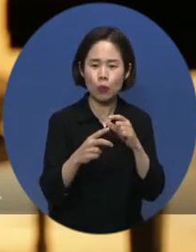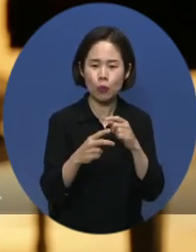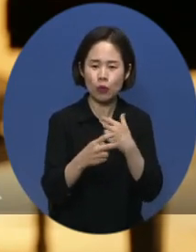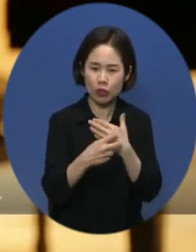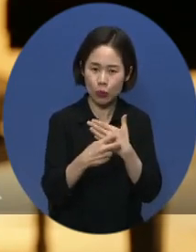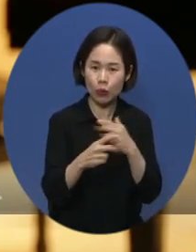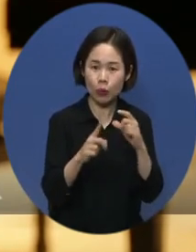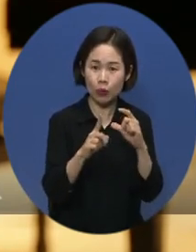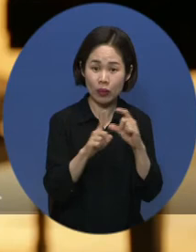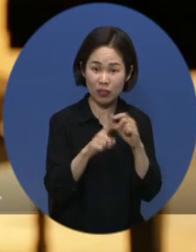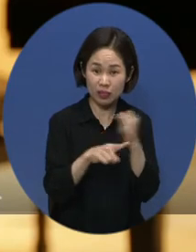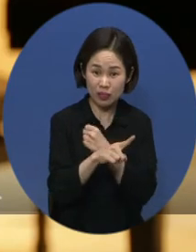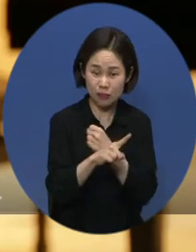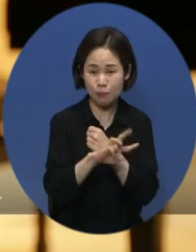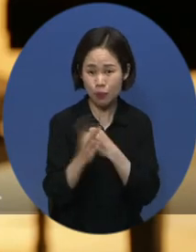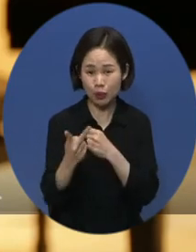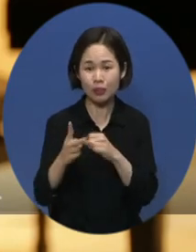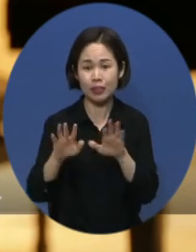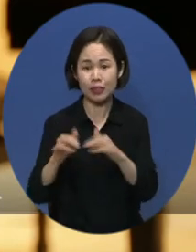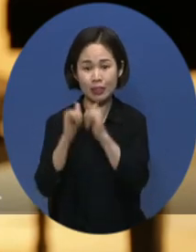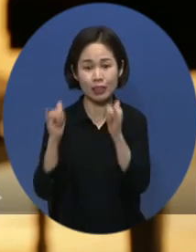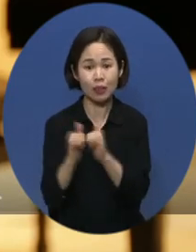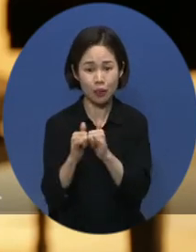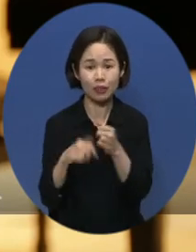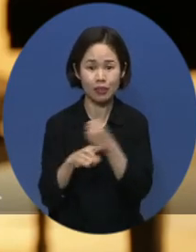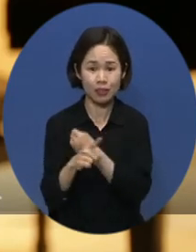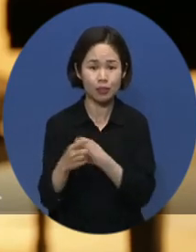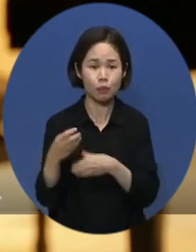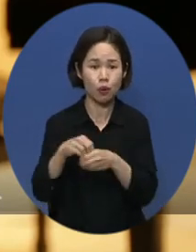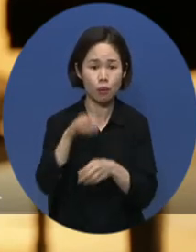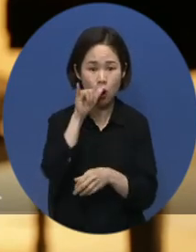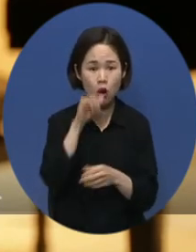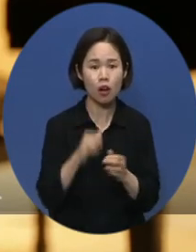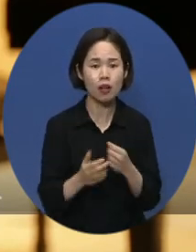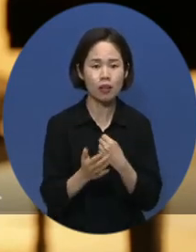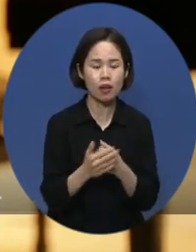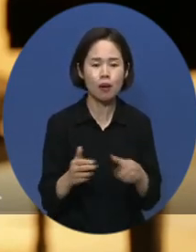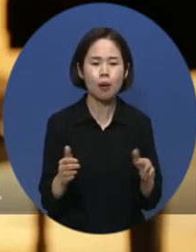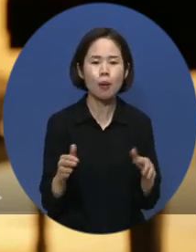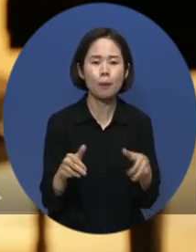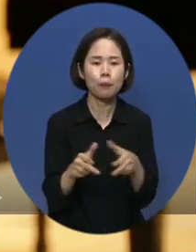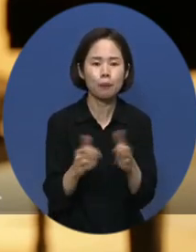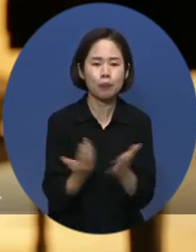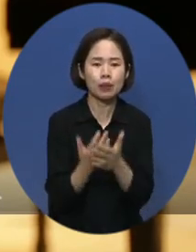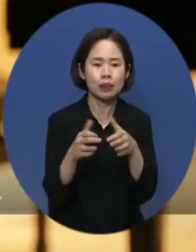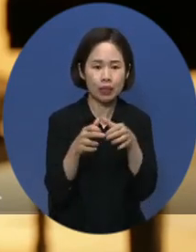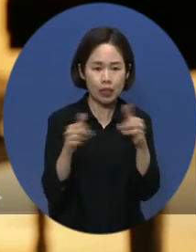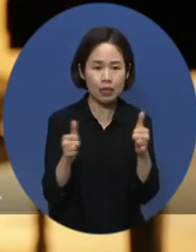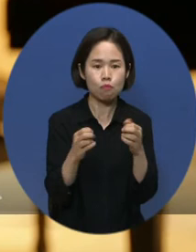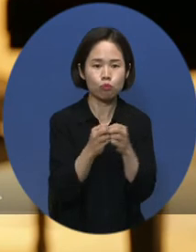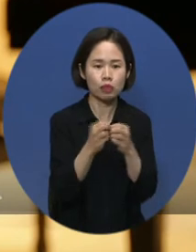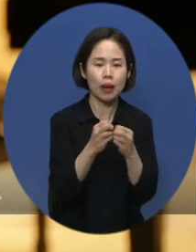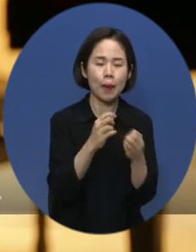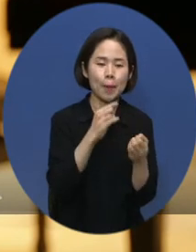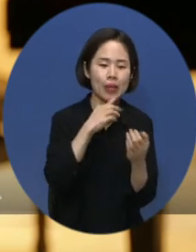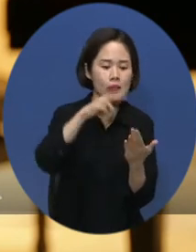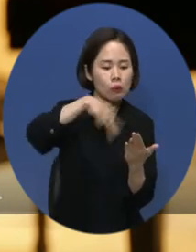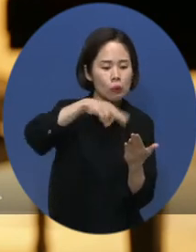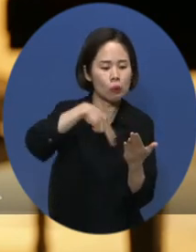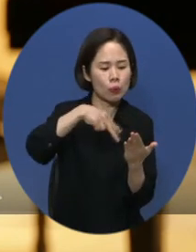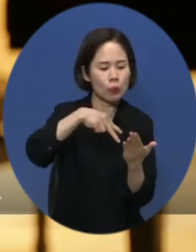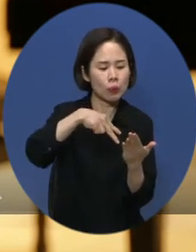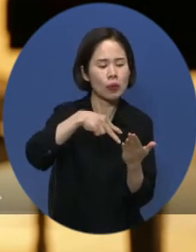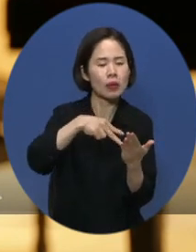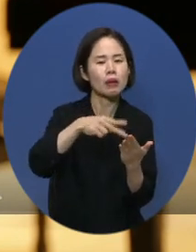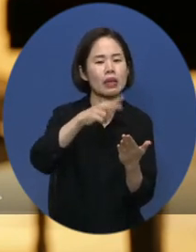자료라고 하는 의미는 발달장애인이 단순히 이제 글만 읽고 그렇게 이제 문해력을 높인다 이런 의미가 아니고요.